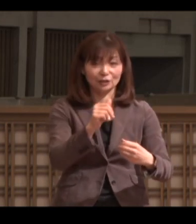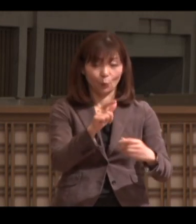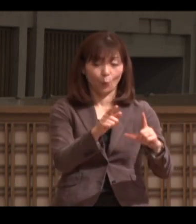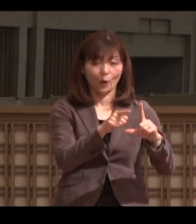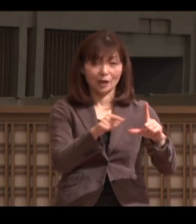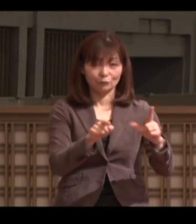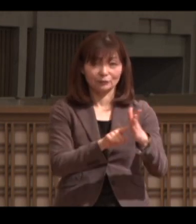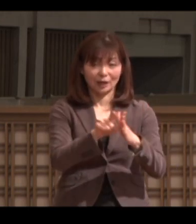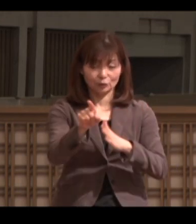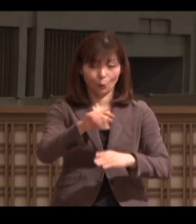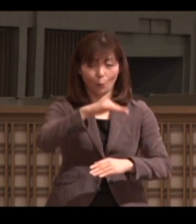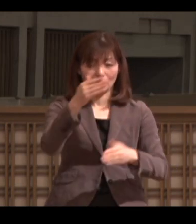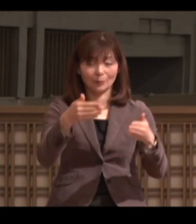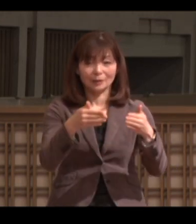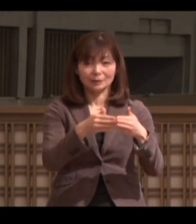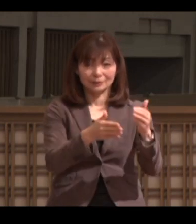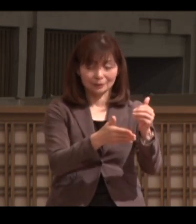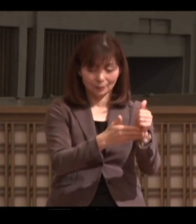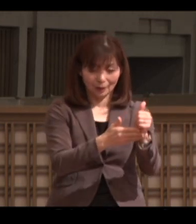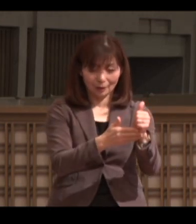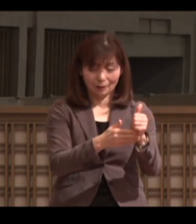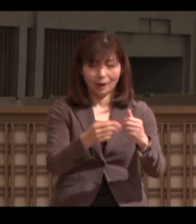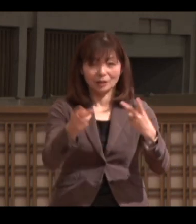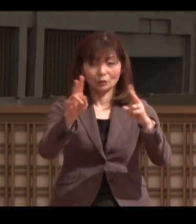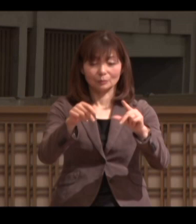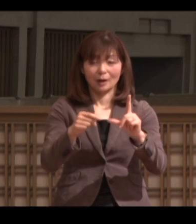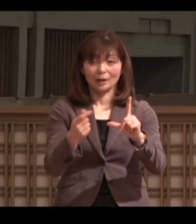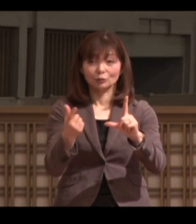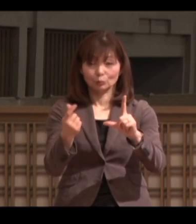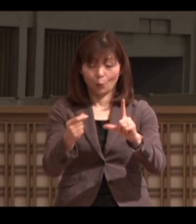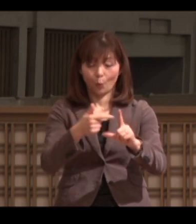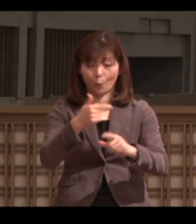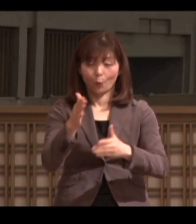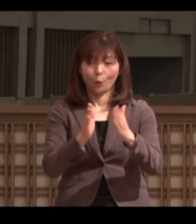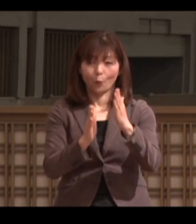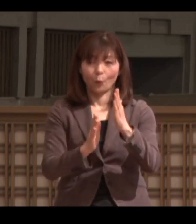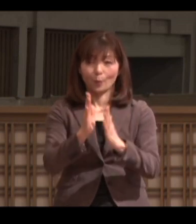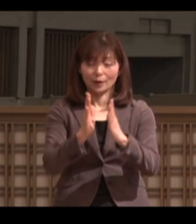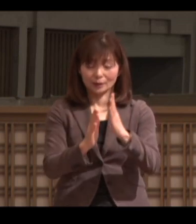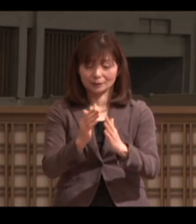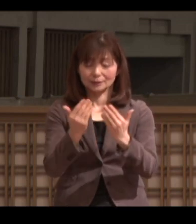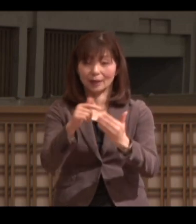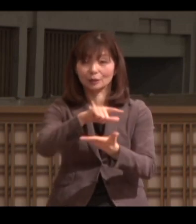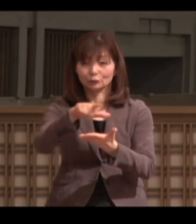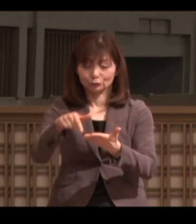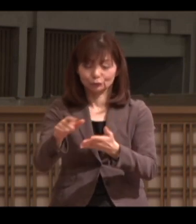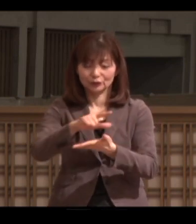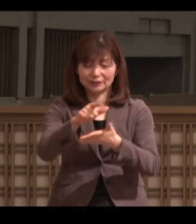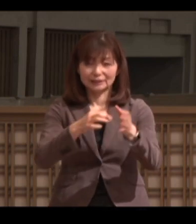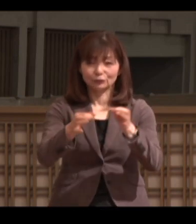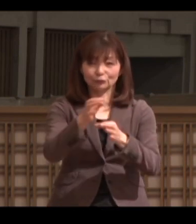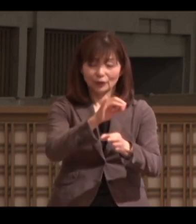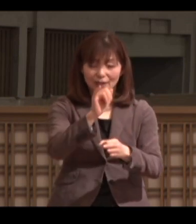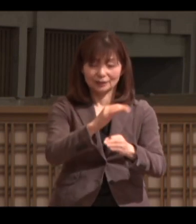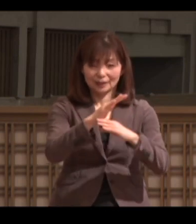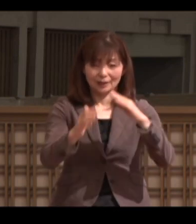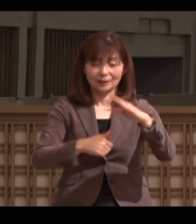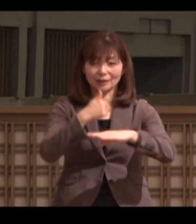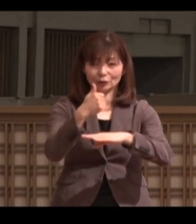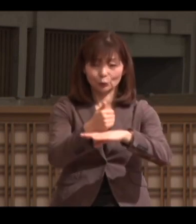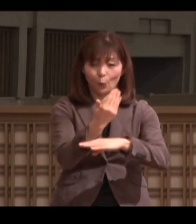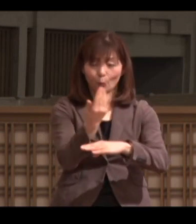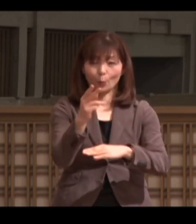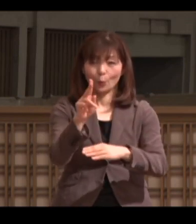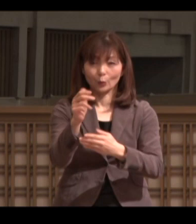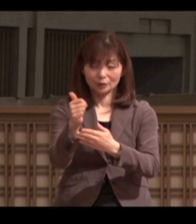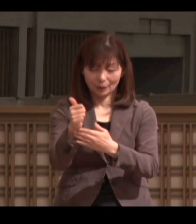山崎様広島Lも大林学運委員会長の某彦様